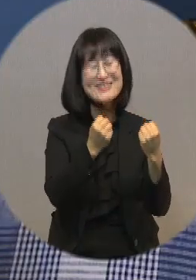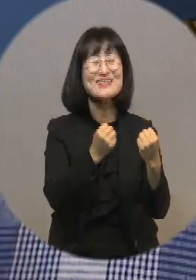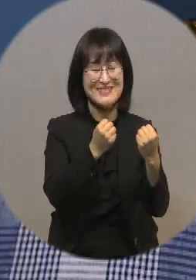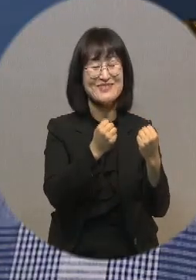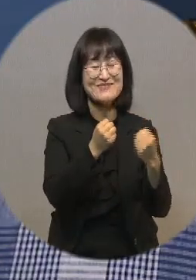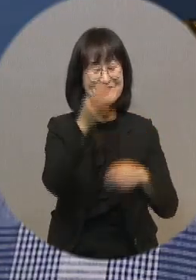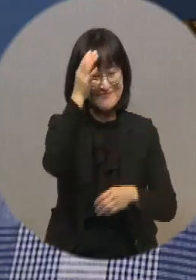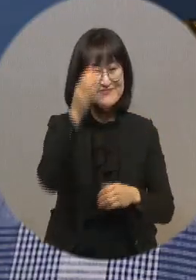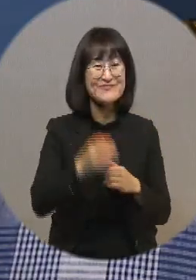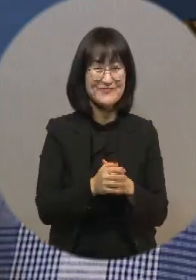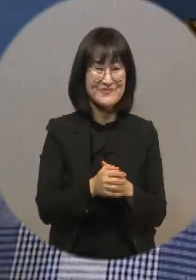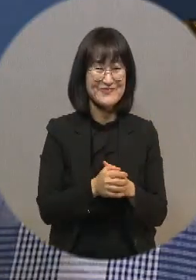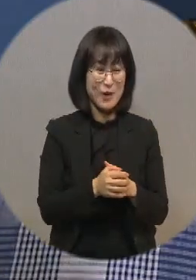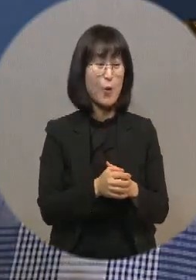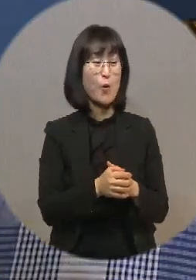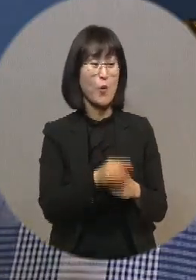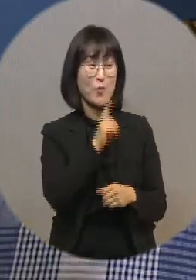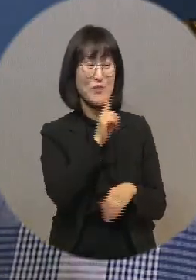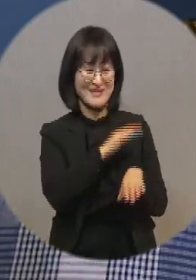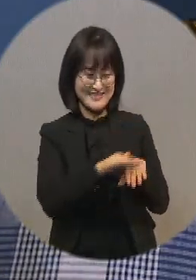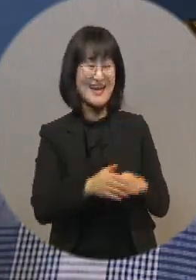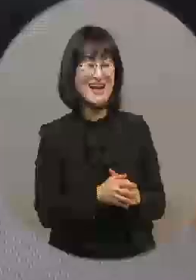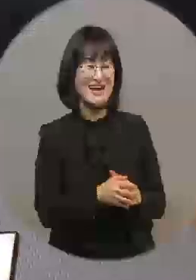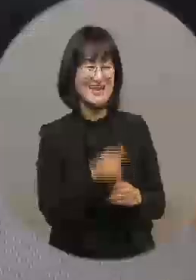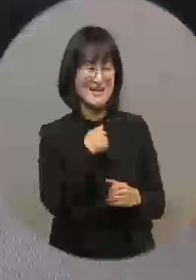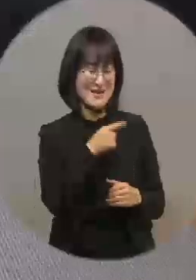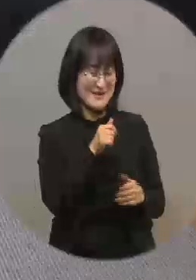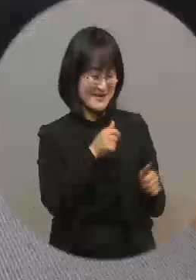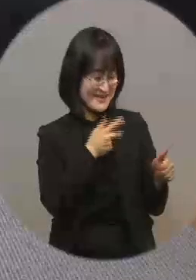아우 준비한 멘트 잘했네. 외우라고.